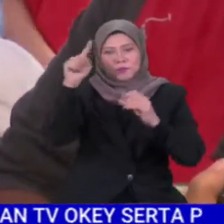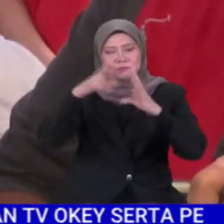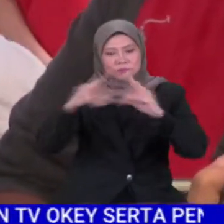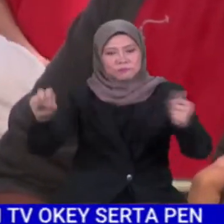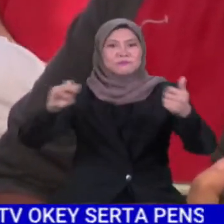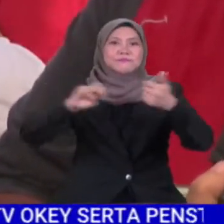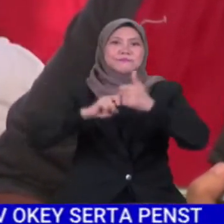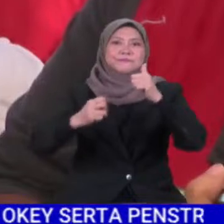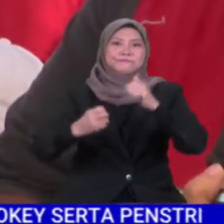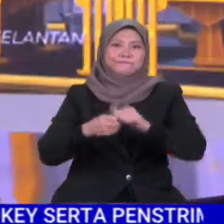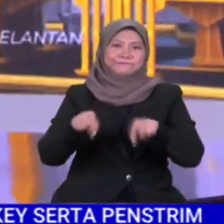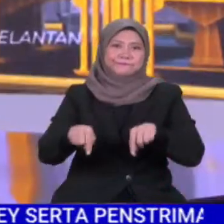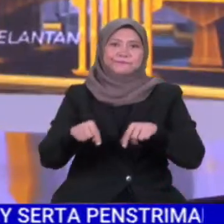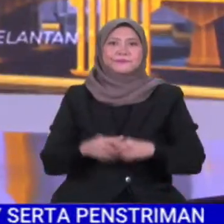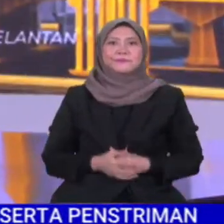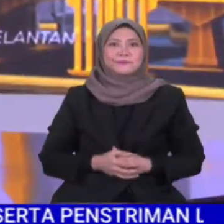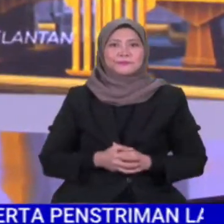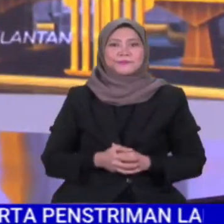selesaikan.